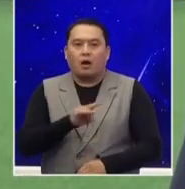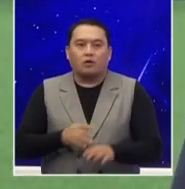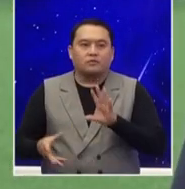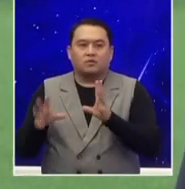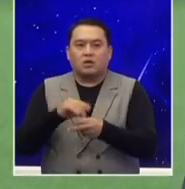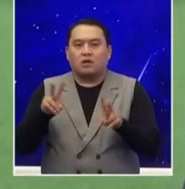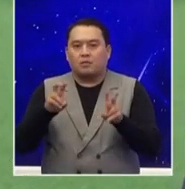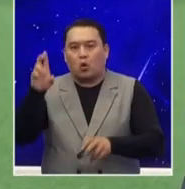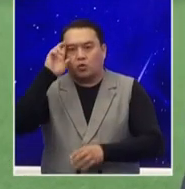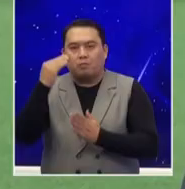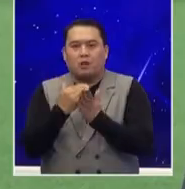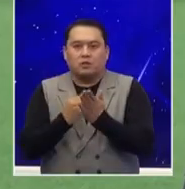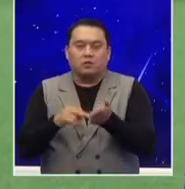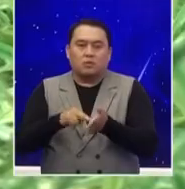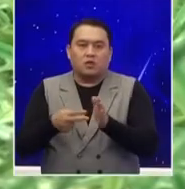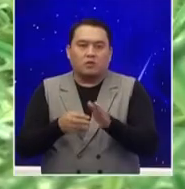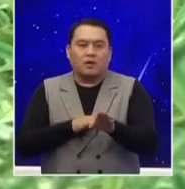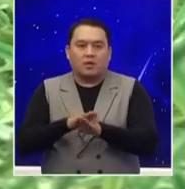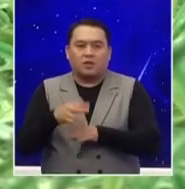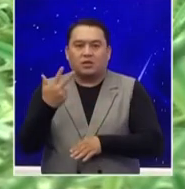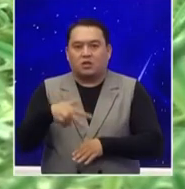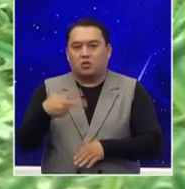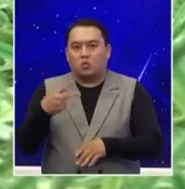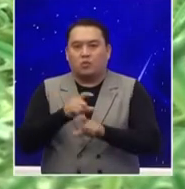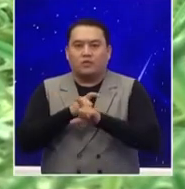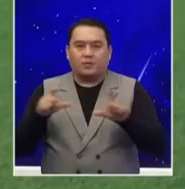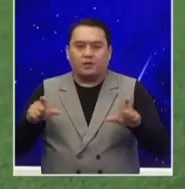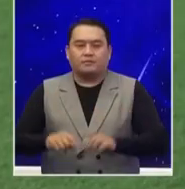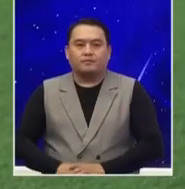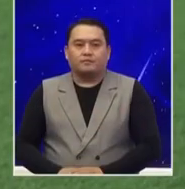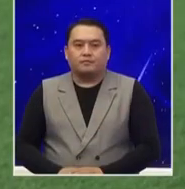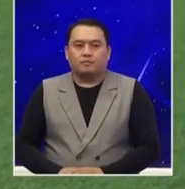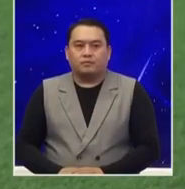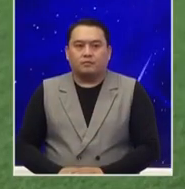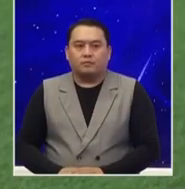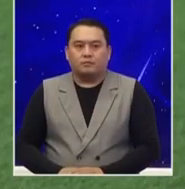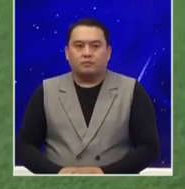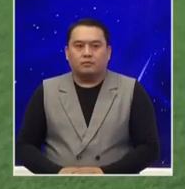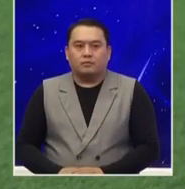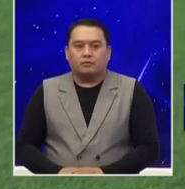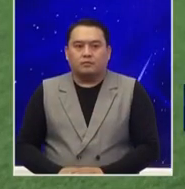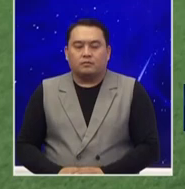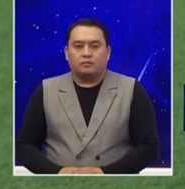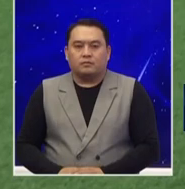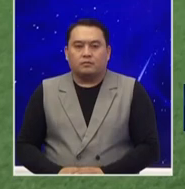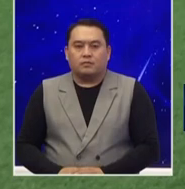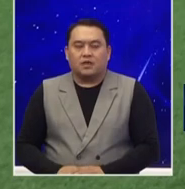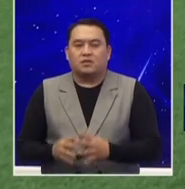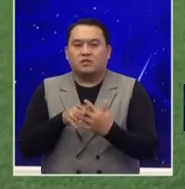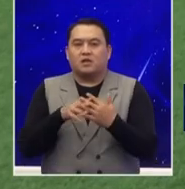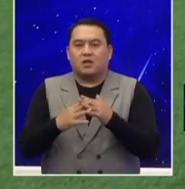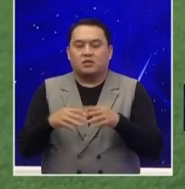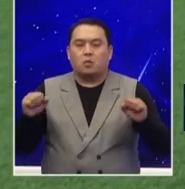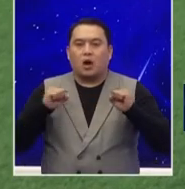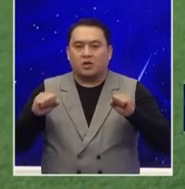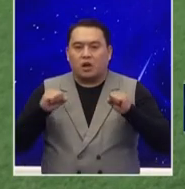целом же в рамках госпрограммы запланирована реализация 33 объектов у них миллион пятьсот лет отвалов в селе жамбыл на